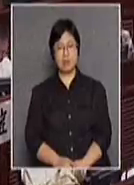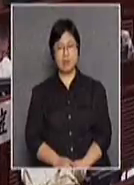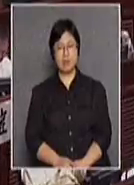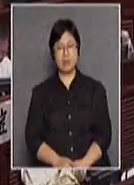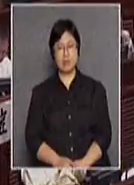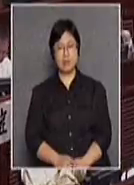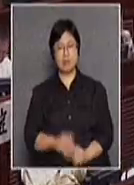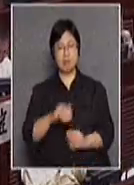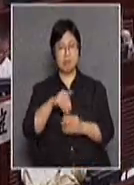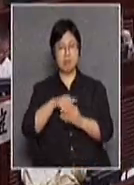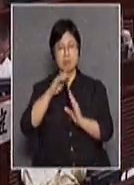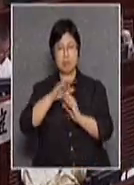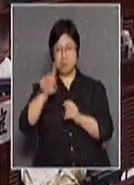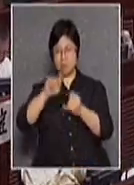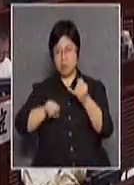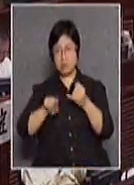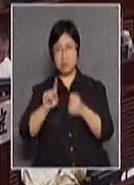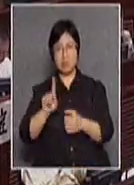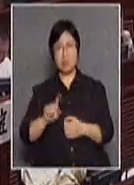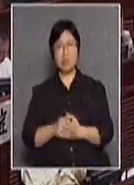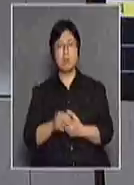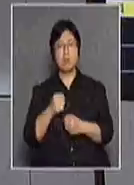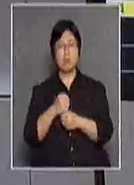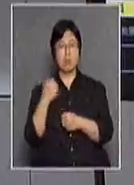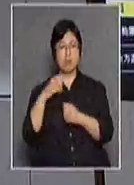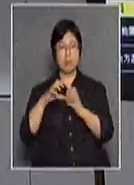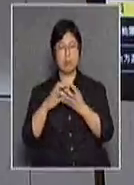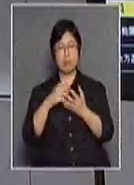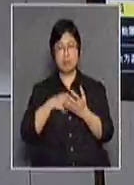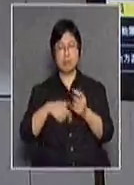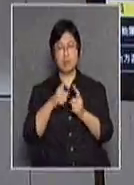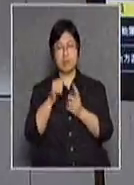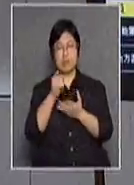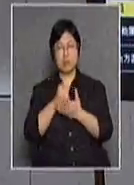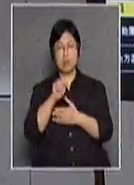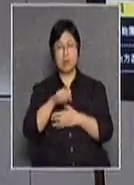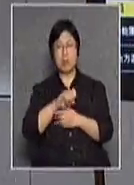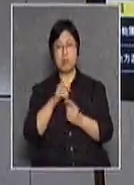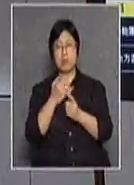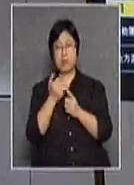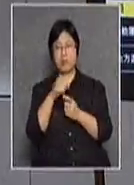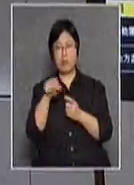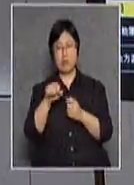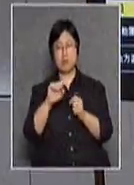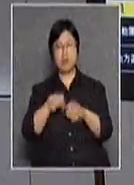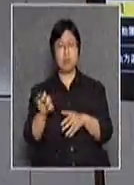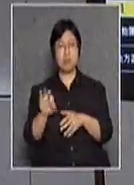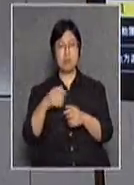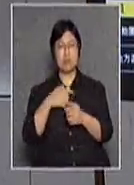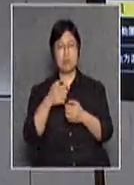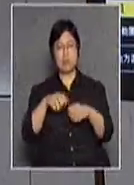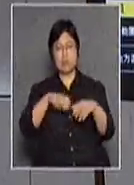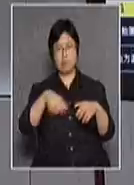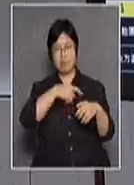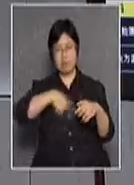停止表決，顯示結果。功能團體選舉產生議員十九位出席，冇人贊成，十六位反對，冇人棄權。分區直接選舉產生嘅